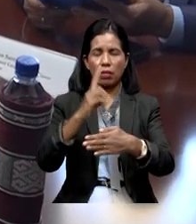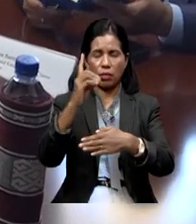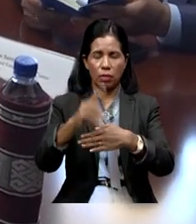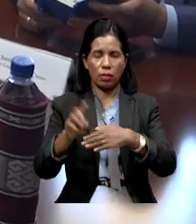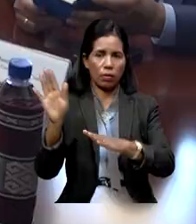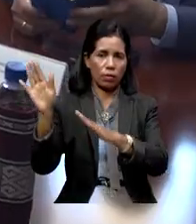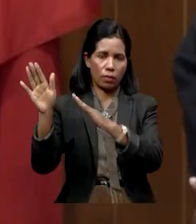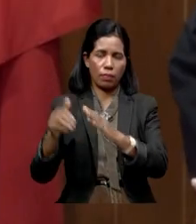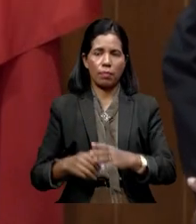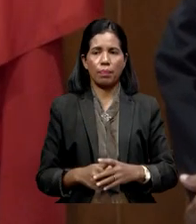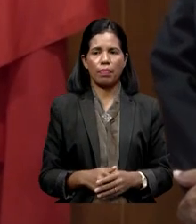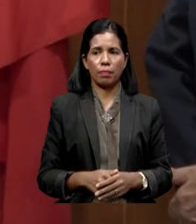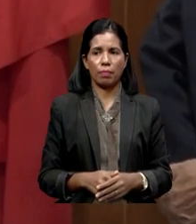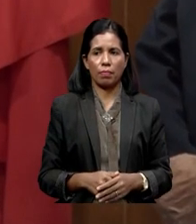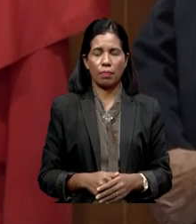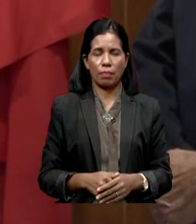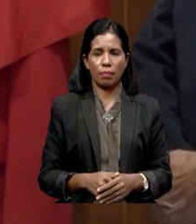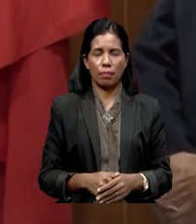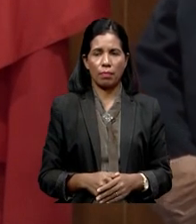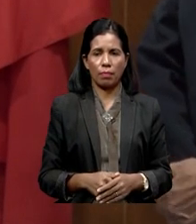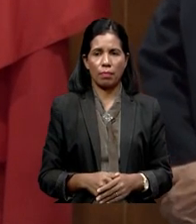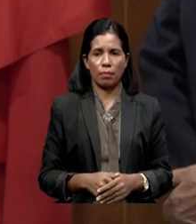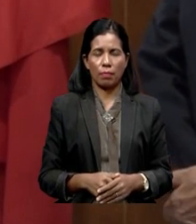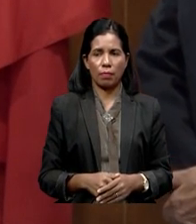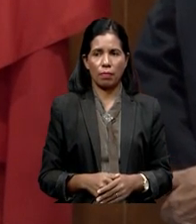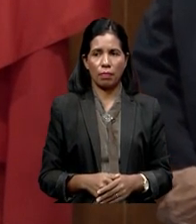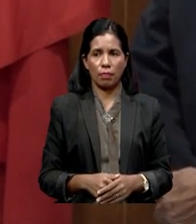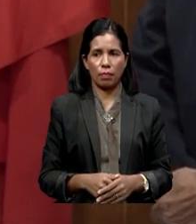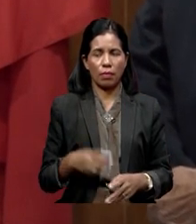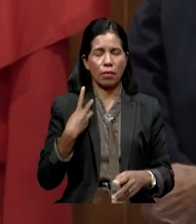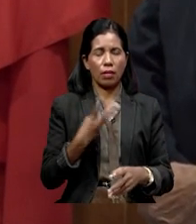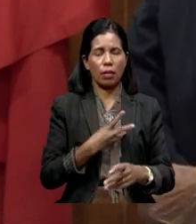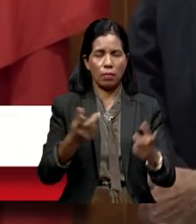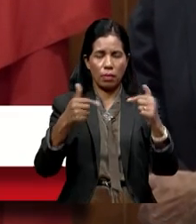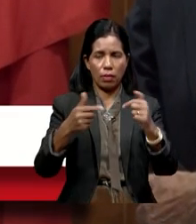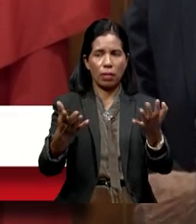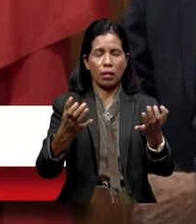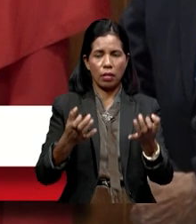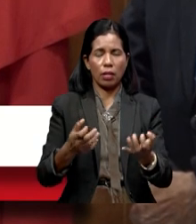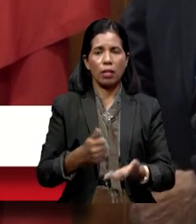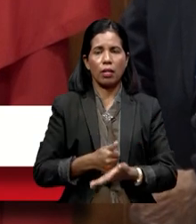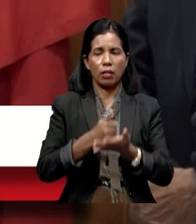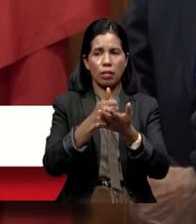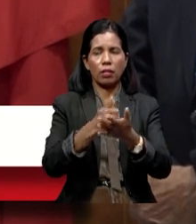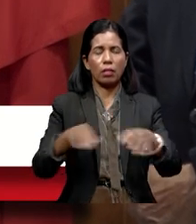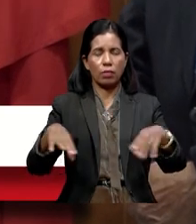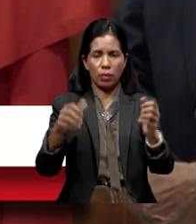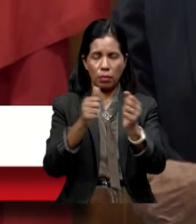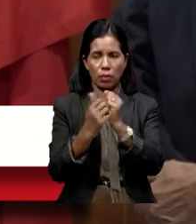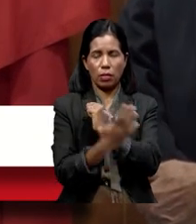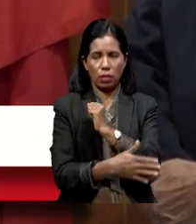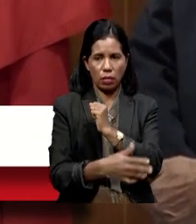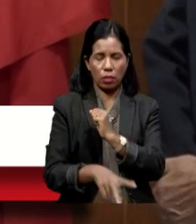malal saya in kongsikananya mengenai hubungan bilateral di